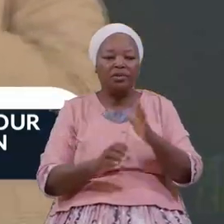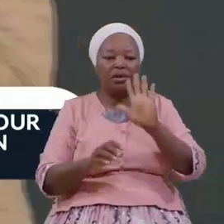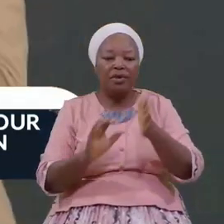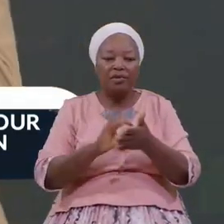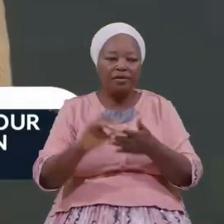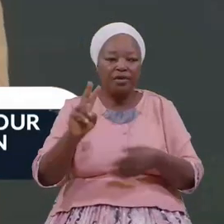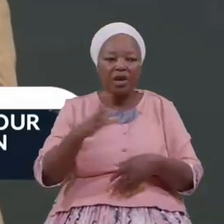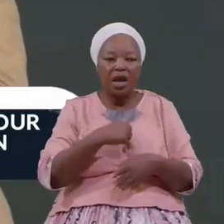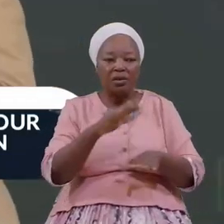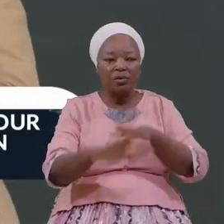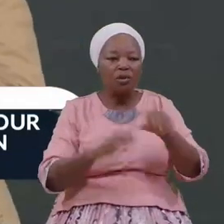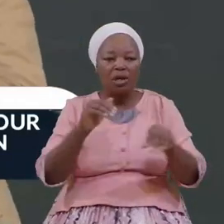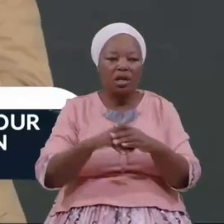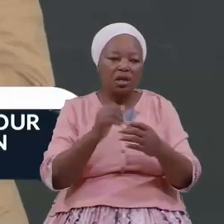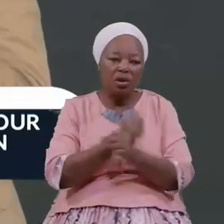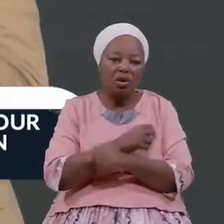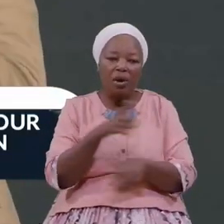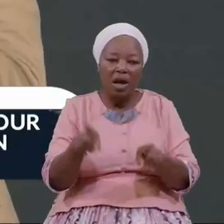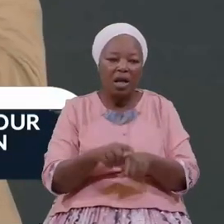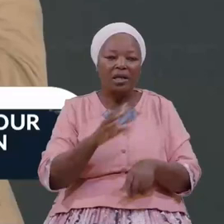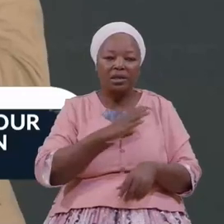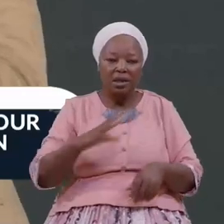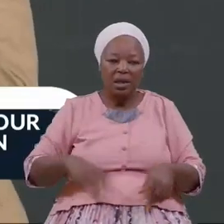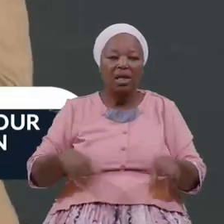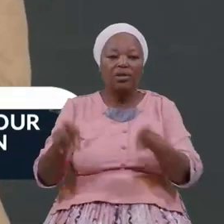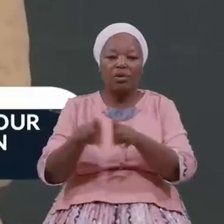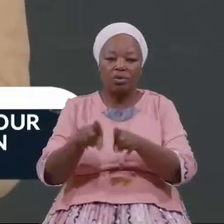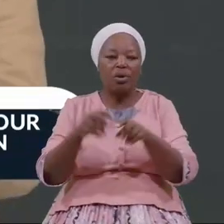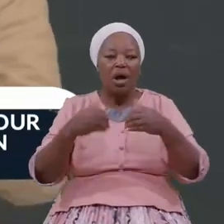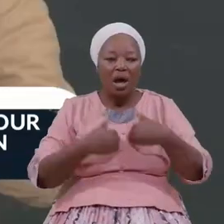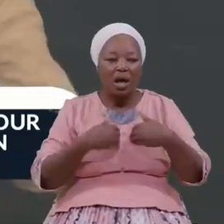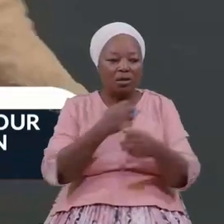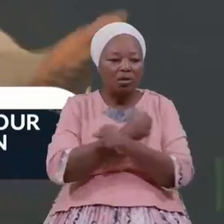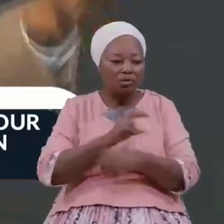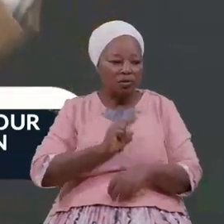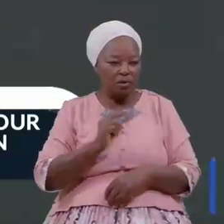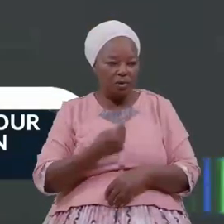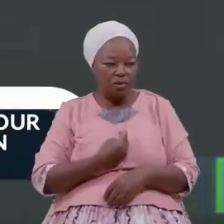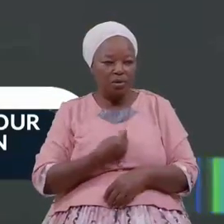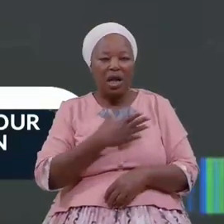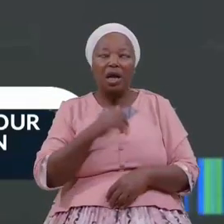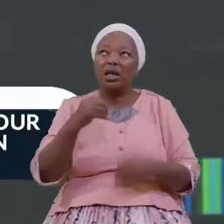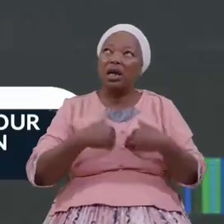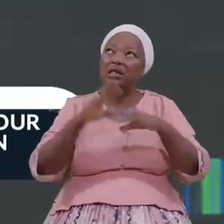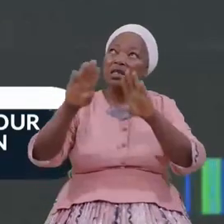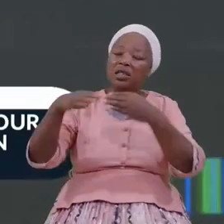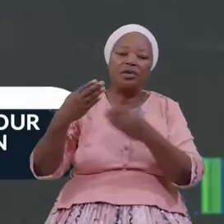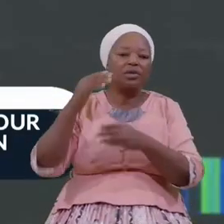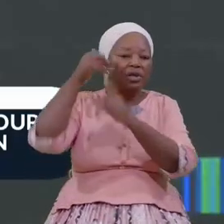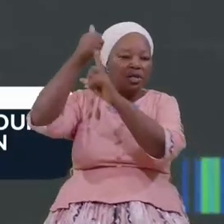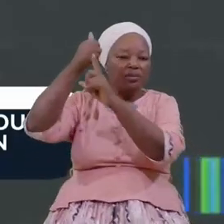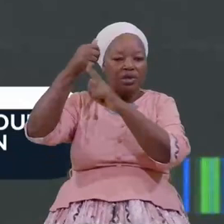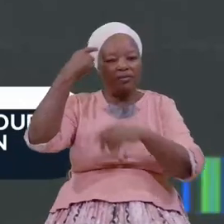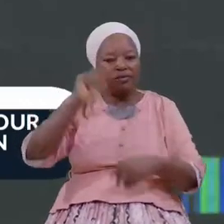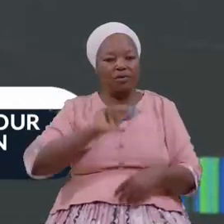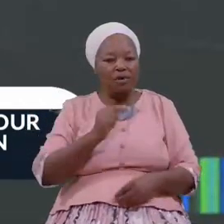2. Et marchez dans la charité à l'exemple de Christ qui nous a aimés et qui s'est